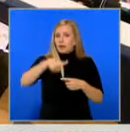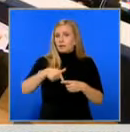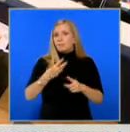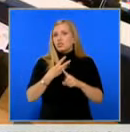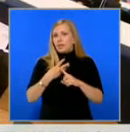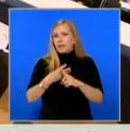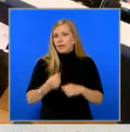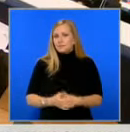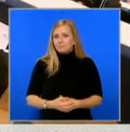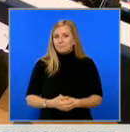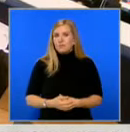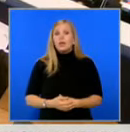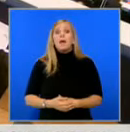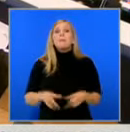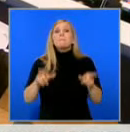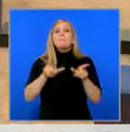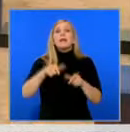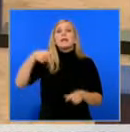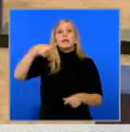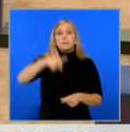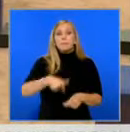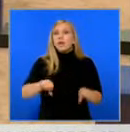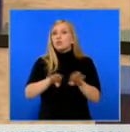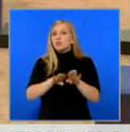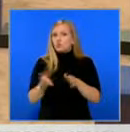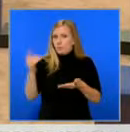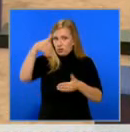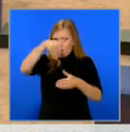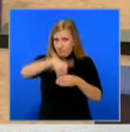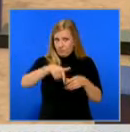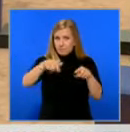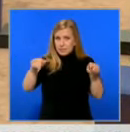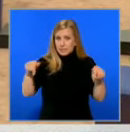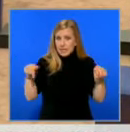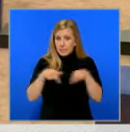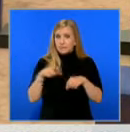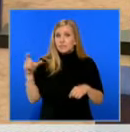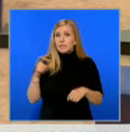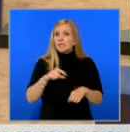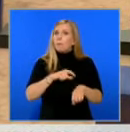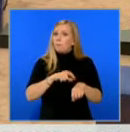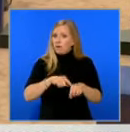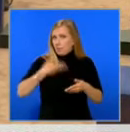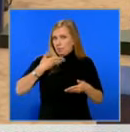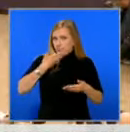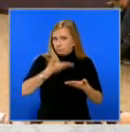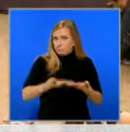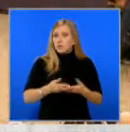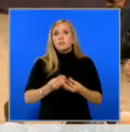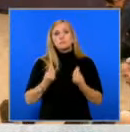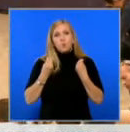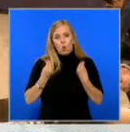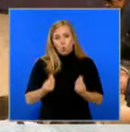вицепремиерът и външен министър мария габриел която също беше в пленарната зала в страсбург по време на речта оцени